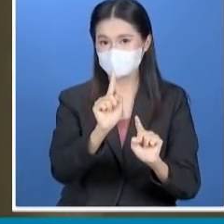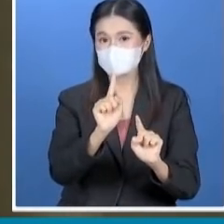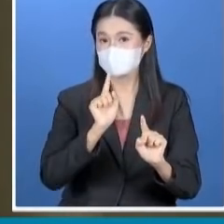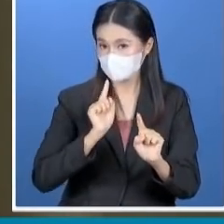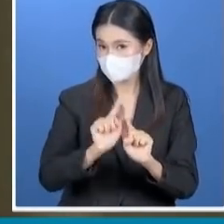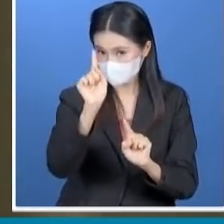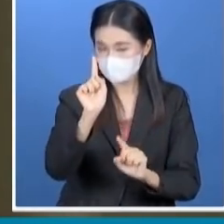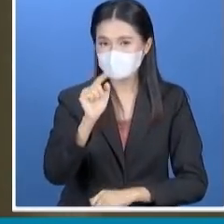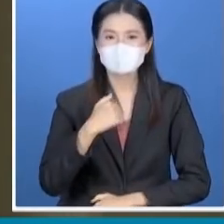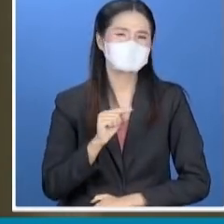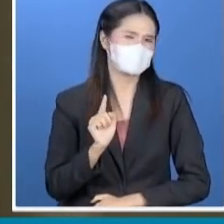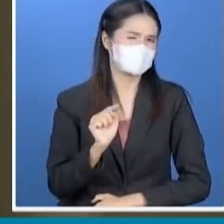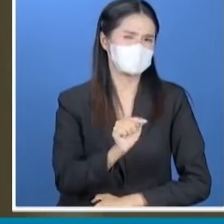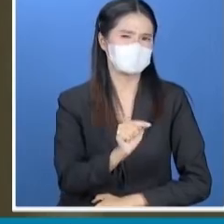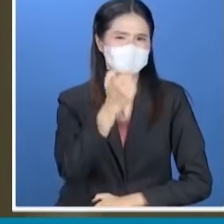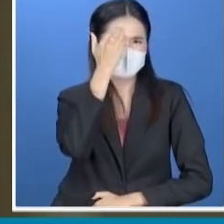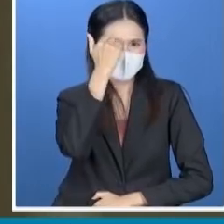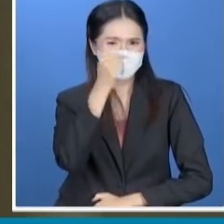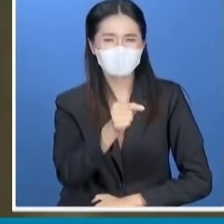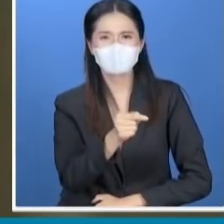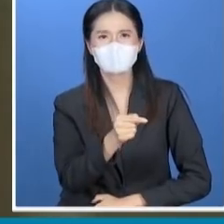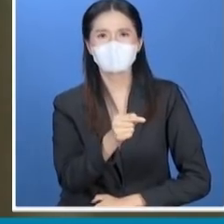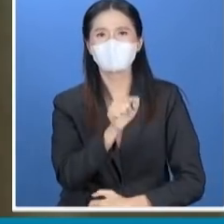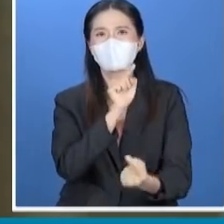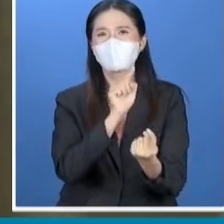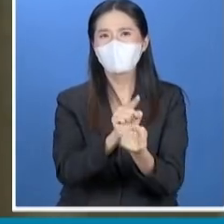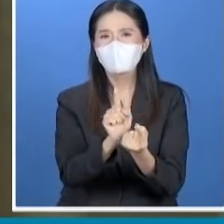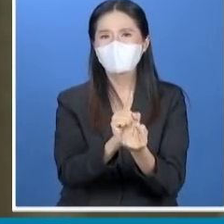เดียวนะครับว่าทำไมเนี่ยมันถึงได้เกิด